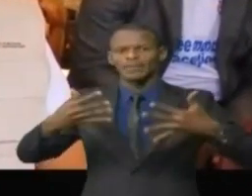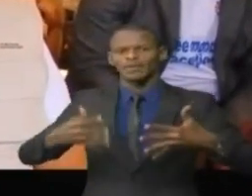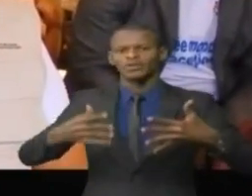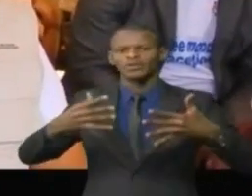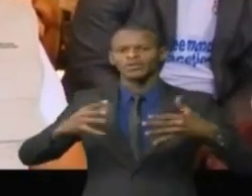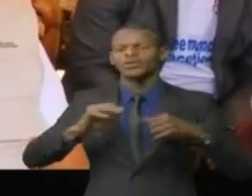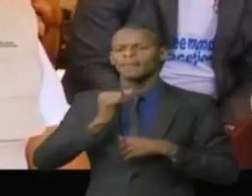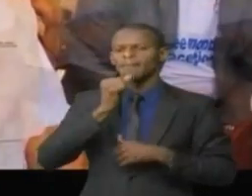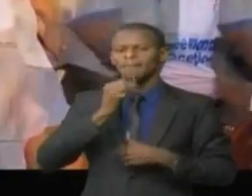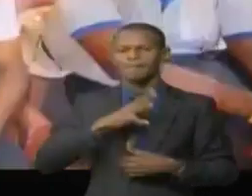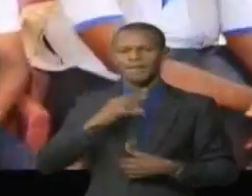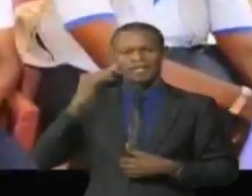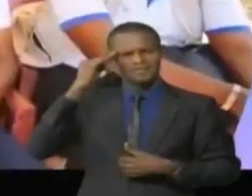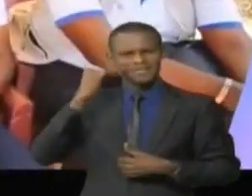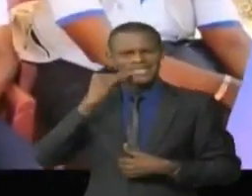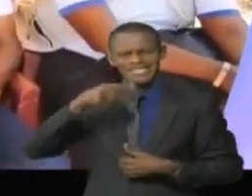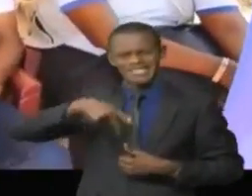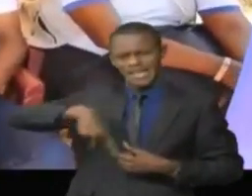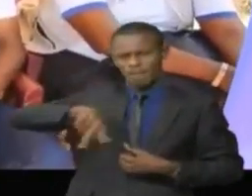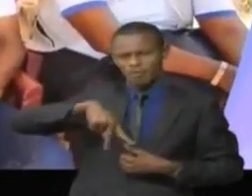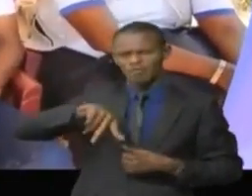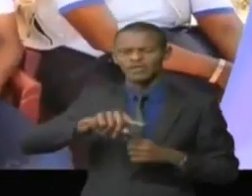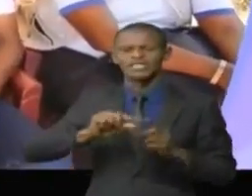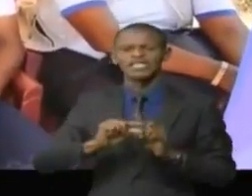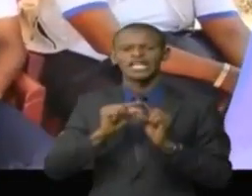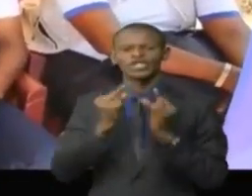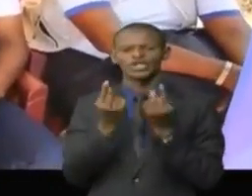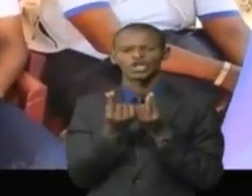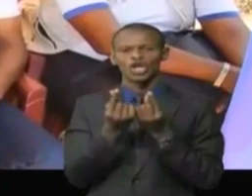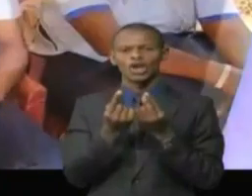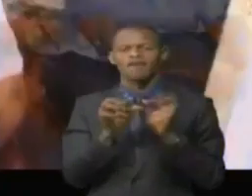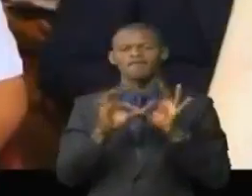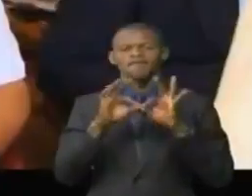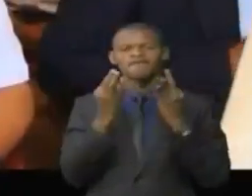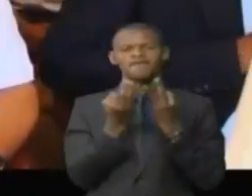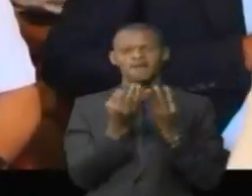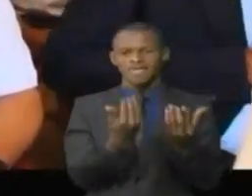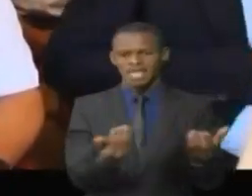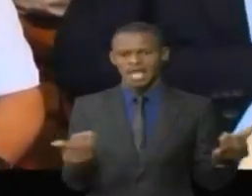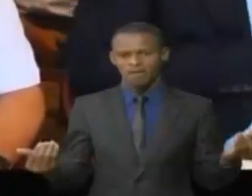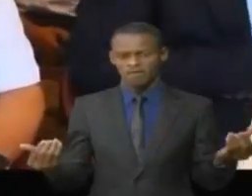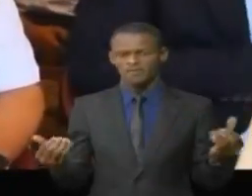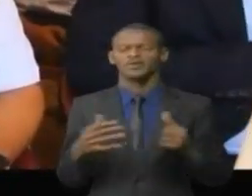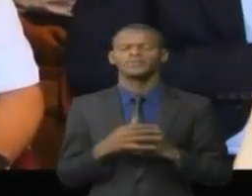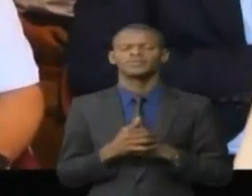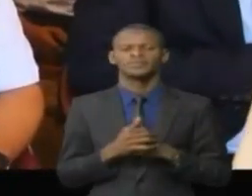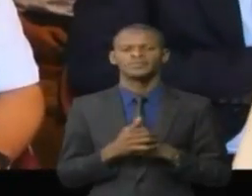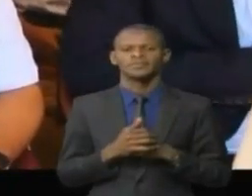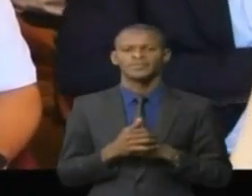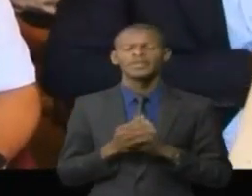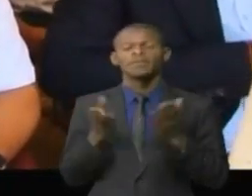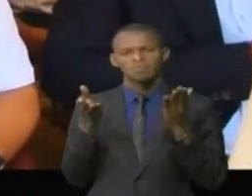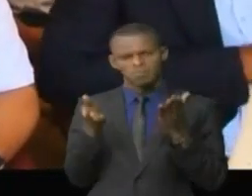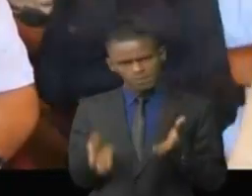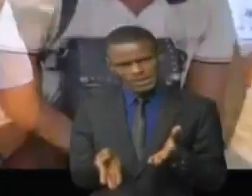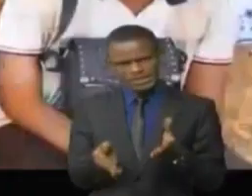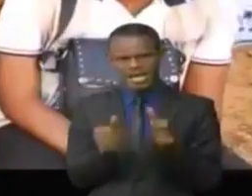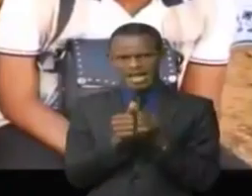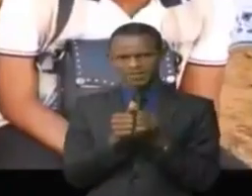ministre provinciale de genre, famille et enfants. Au cours de son allocution, Dr Davis Kabongo, project manager